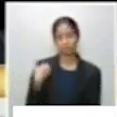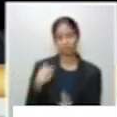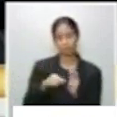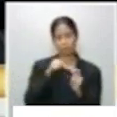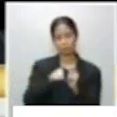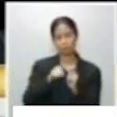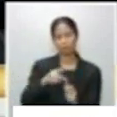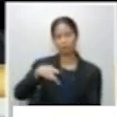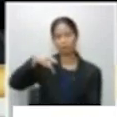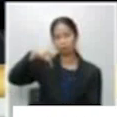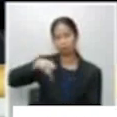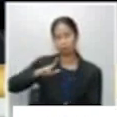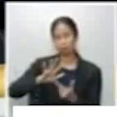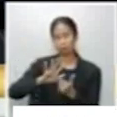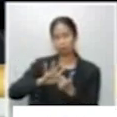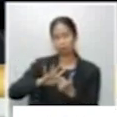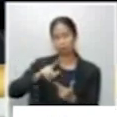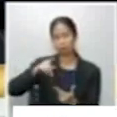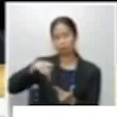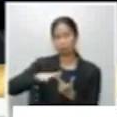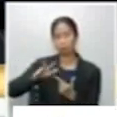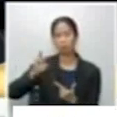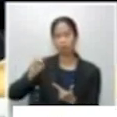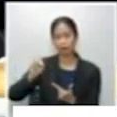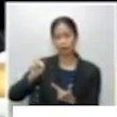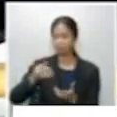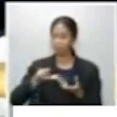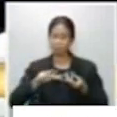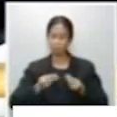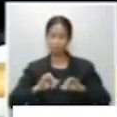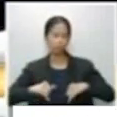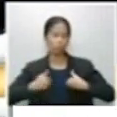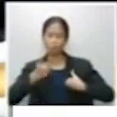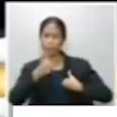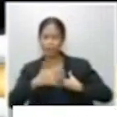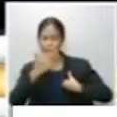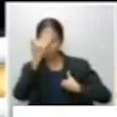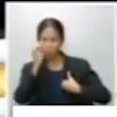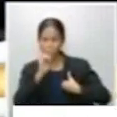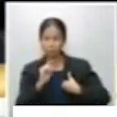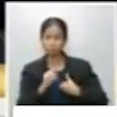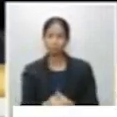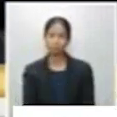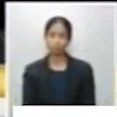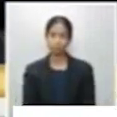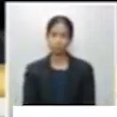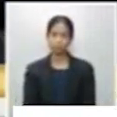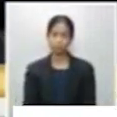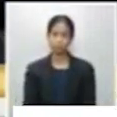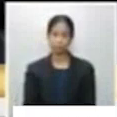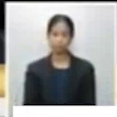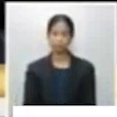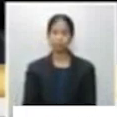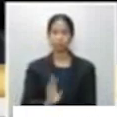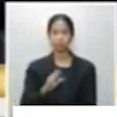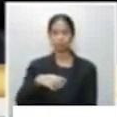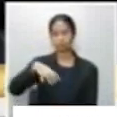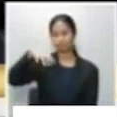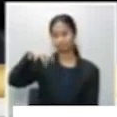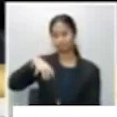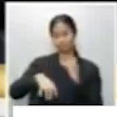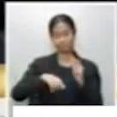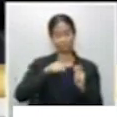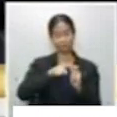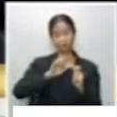บลออกเอกสารสิทธิ์ไม่ได้เพราะเหตุนี้ผมเห็นนี่ตำบลโคกภูนี่เป็นที่ตั้งของอำเภอภูพ